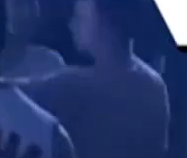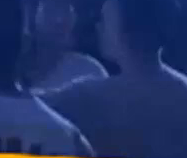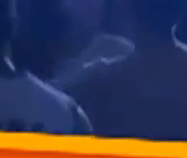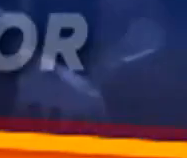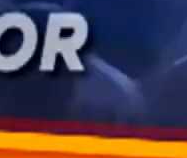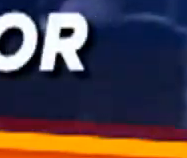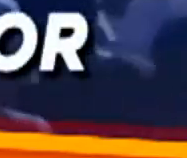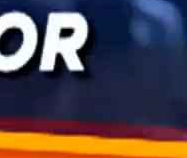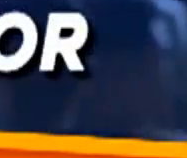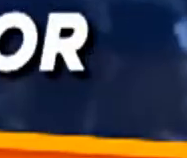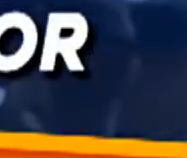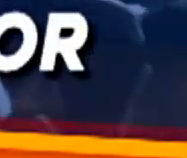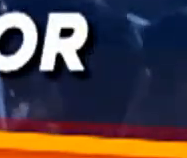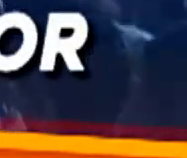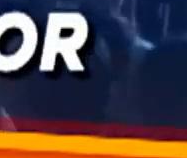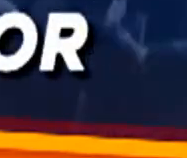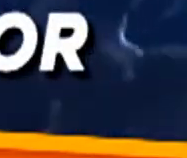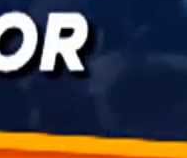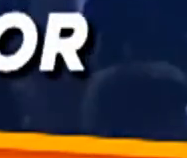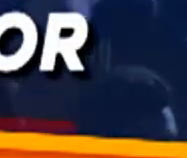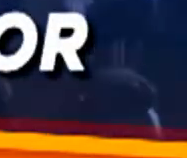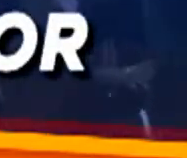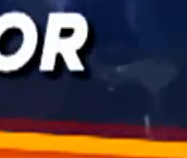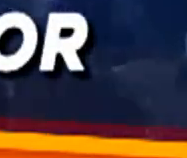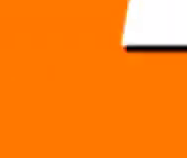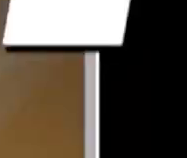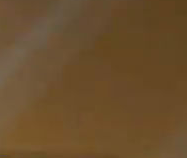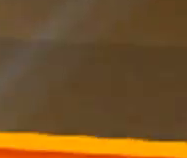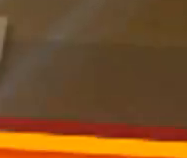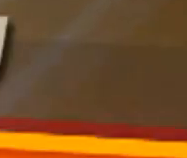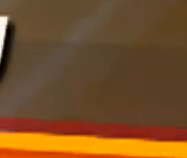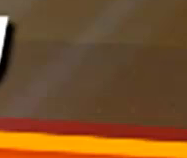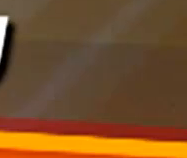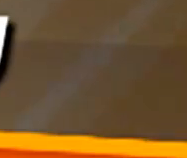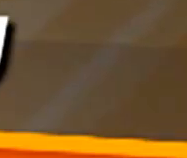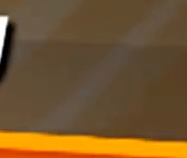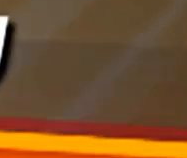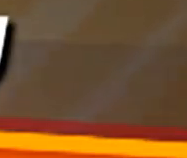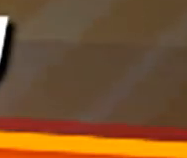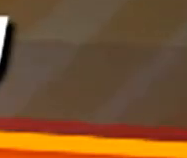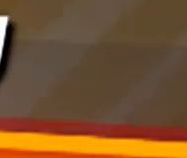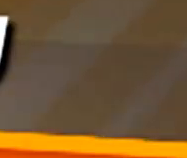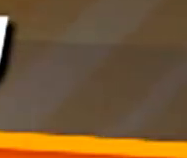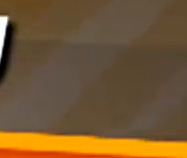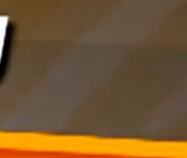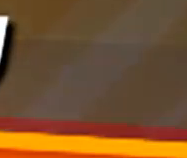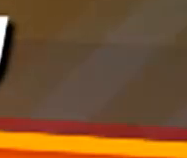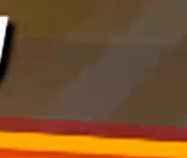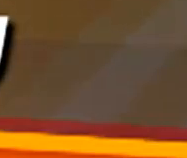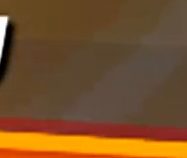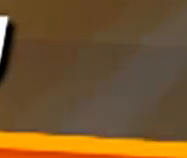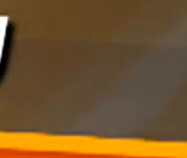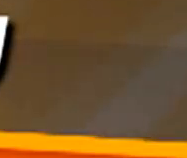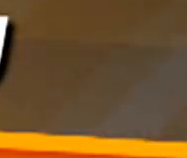Susunod sa yawan sa pista sa Tabuelan, Cebu, nawi sa Lumbugan. At pagbagsak ng malaking tipak ng bato at lupa sa isang